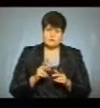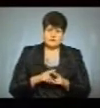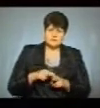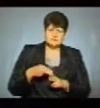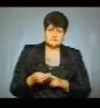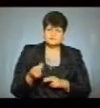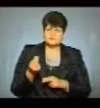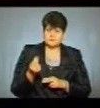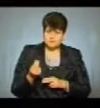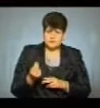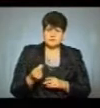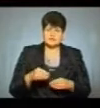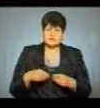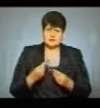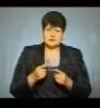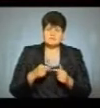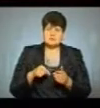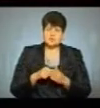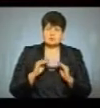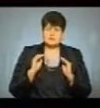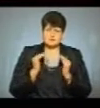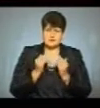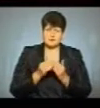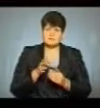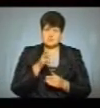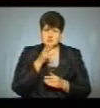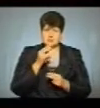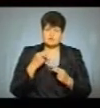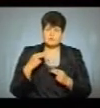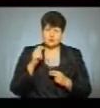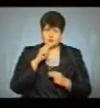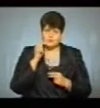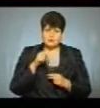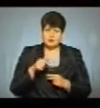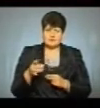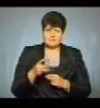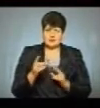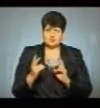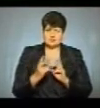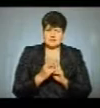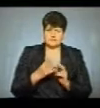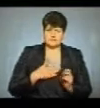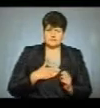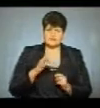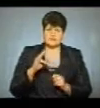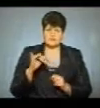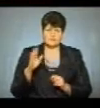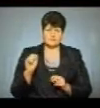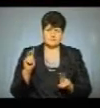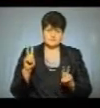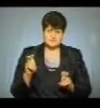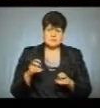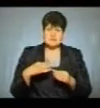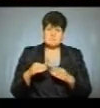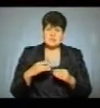яких завдали Тернопільському міському стадіону під час матчу чемпіонату України. У ньому рівняни зустрічалися із місцевою Нивою. Йдеться про